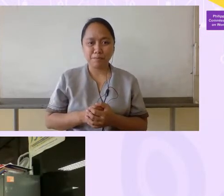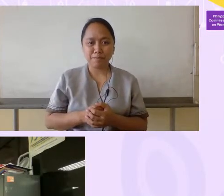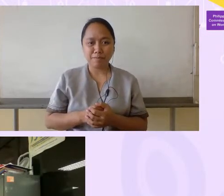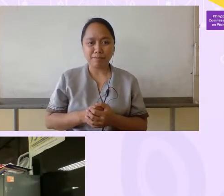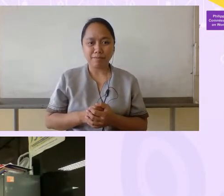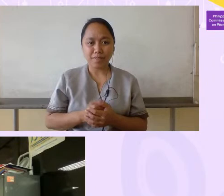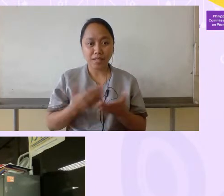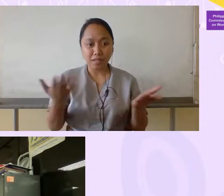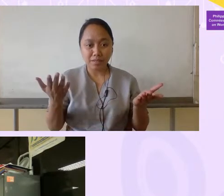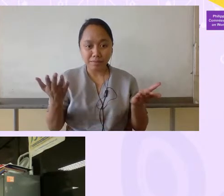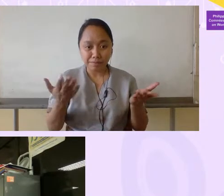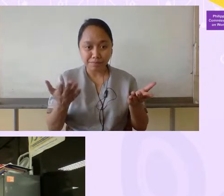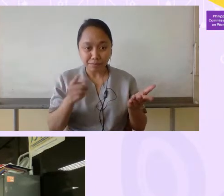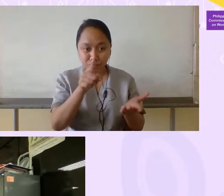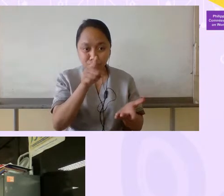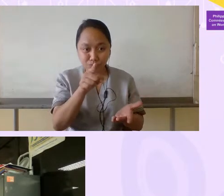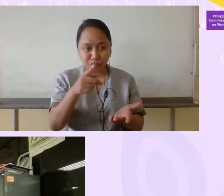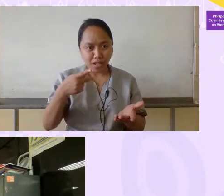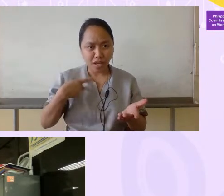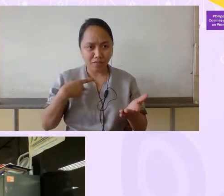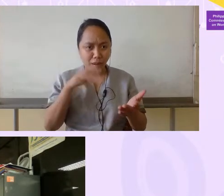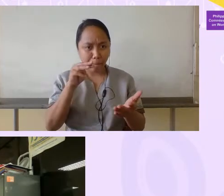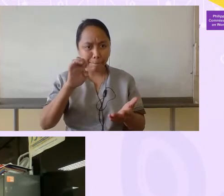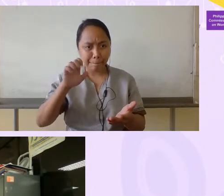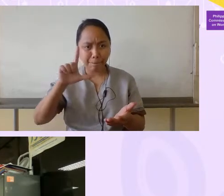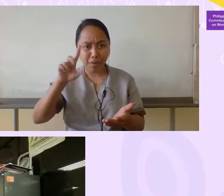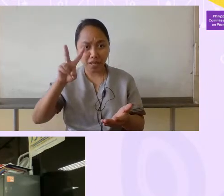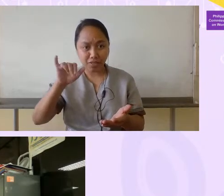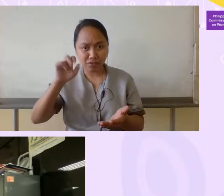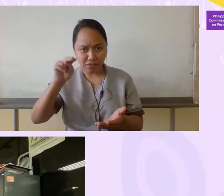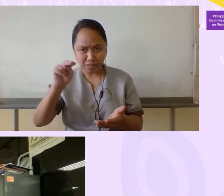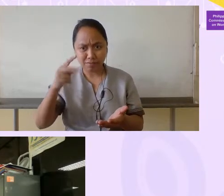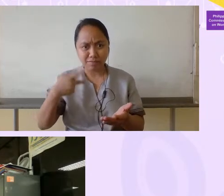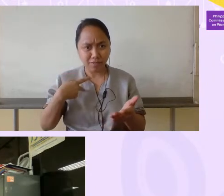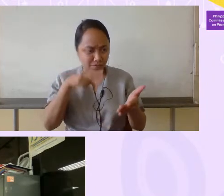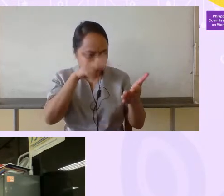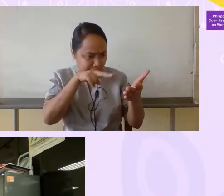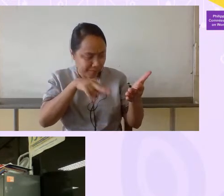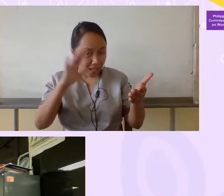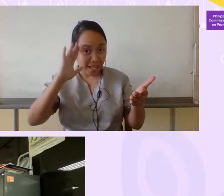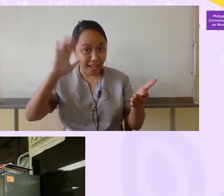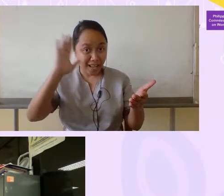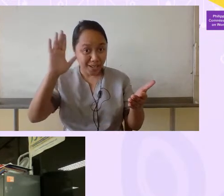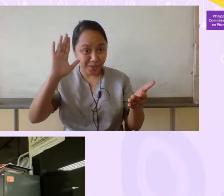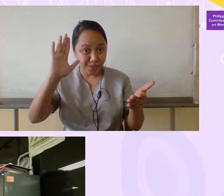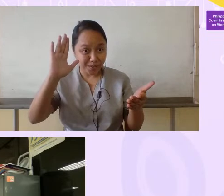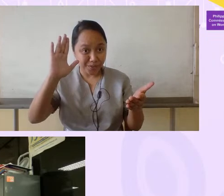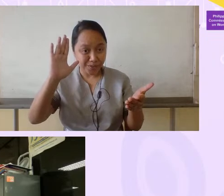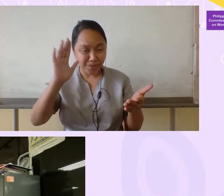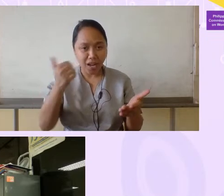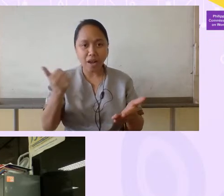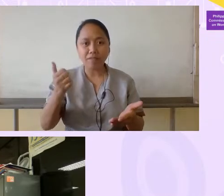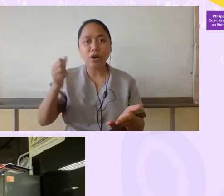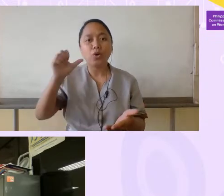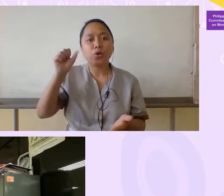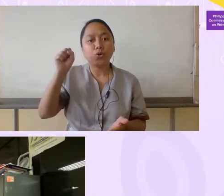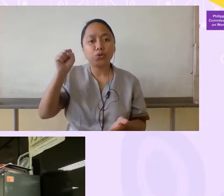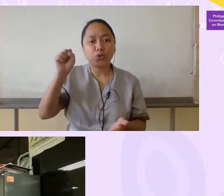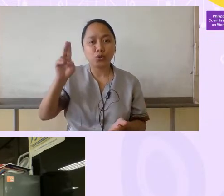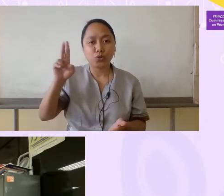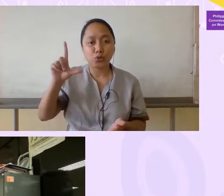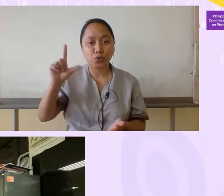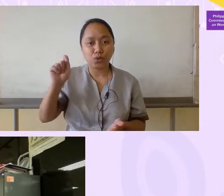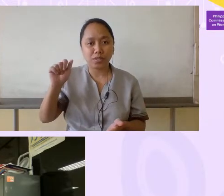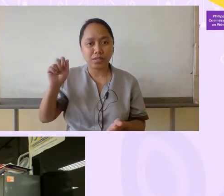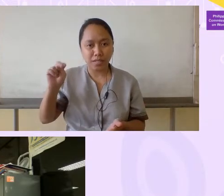Manila City Jail Female Dorm. Happy National Women's Month po. Hello din po sa mga taga Sultan Kudarat, Plamango Integrated